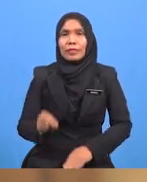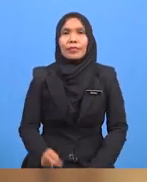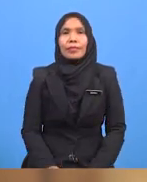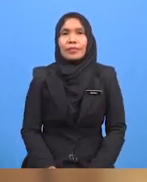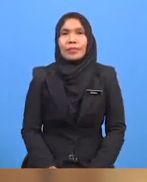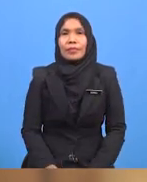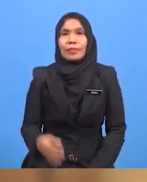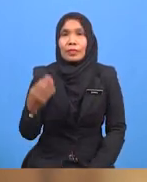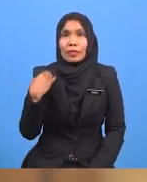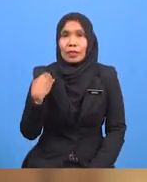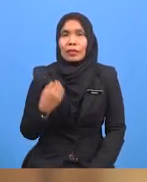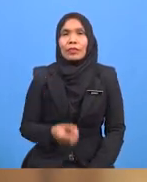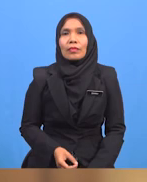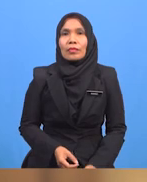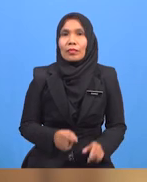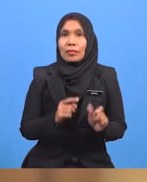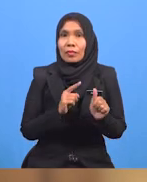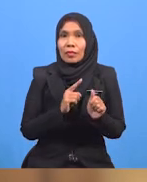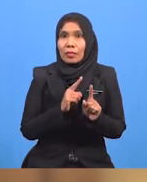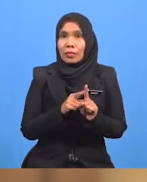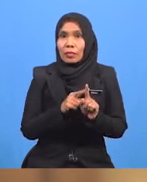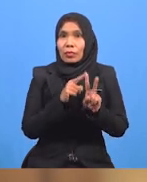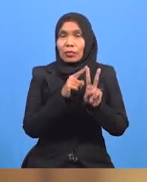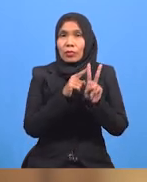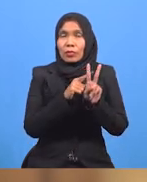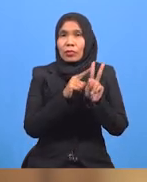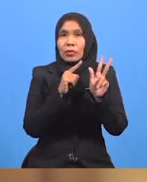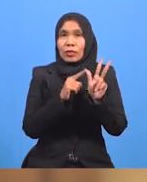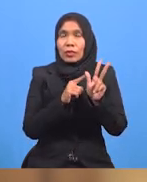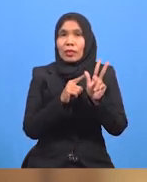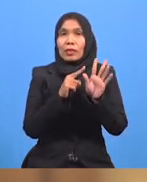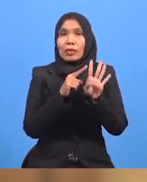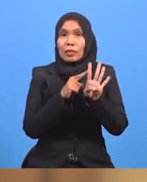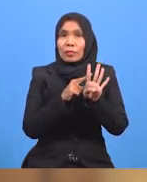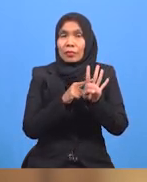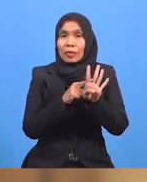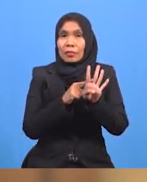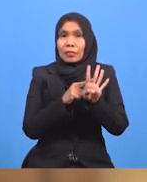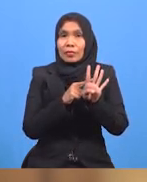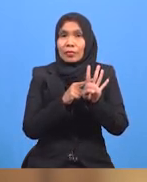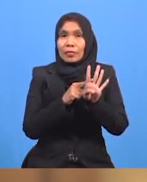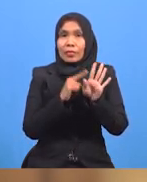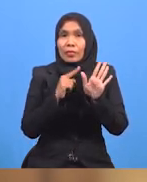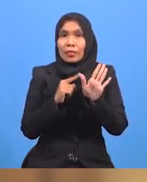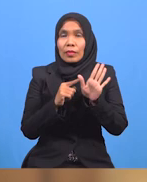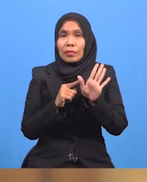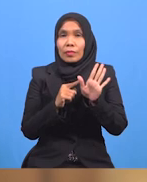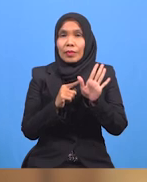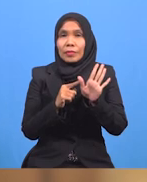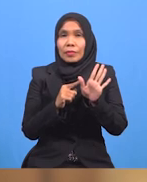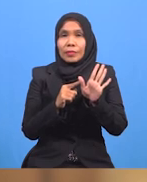jalan di Segitiga kecemasan penyokong jabatan layar pada